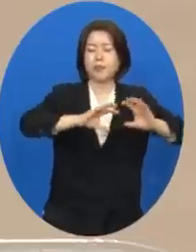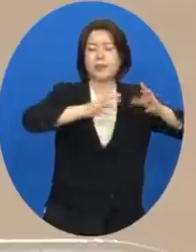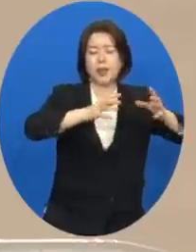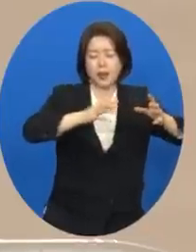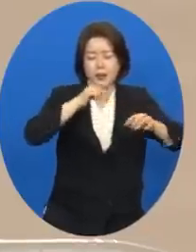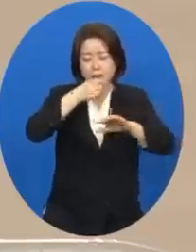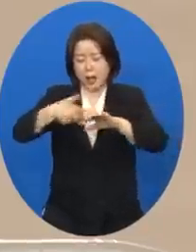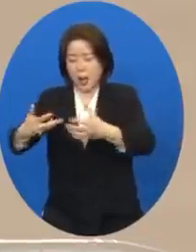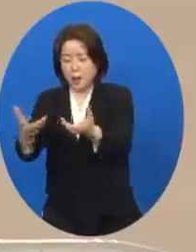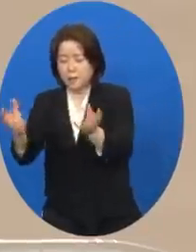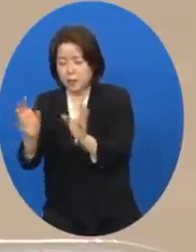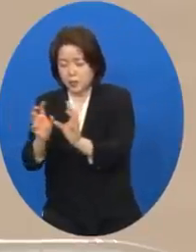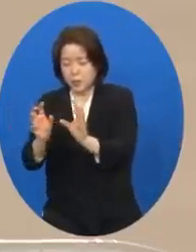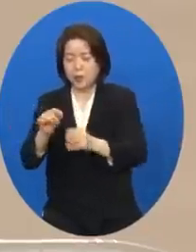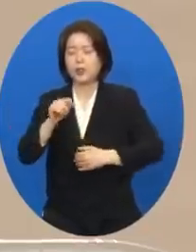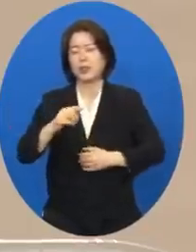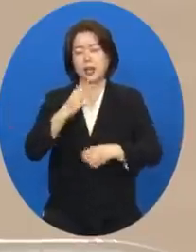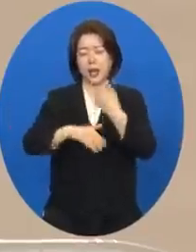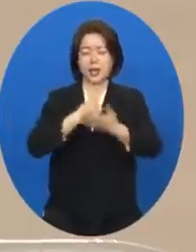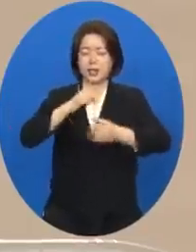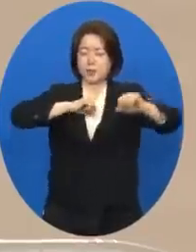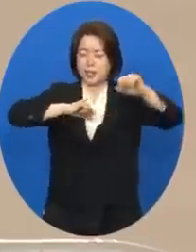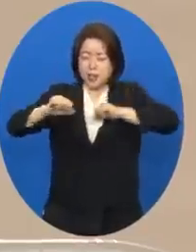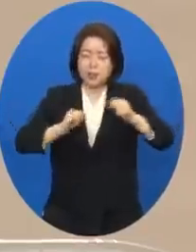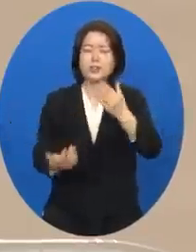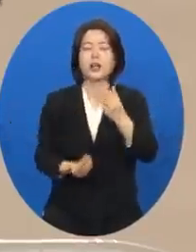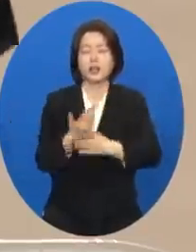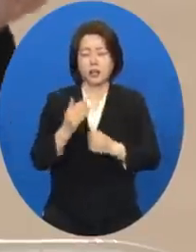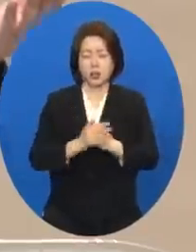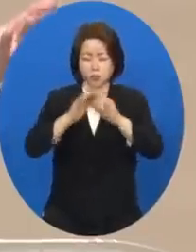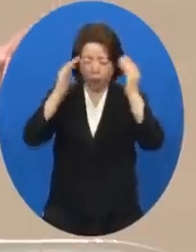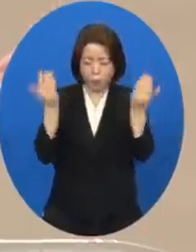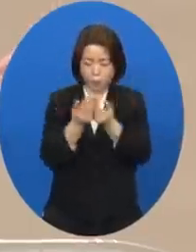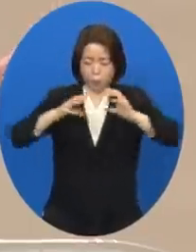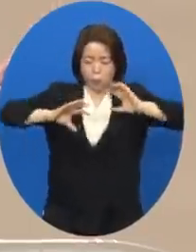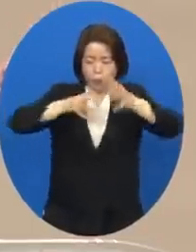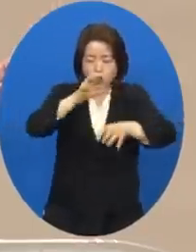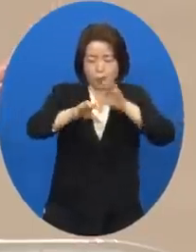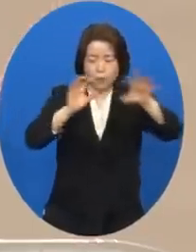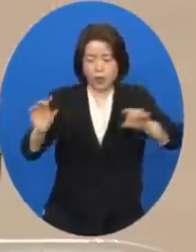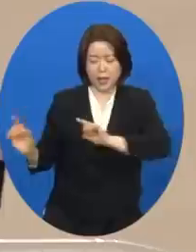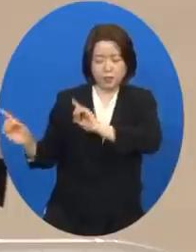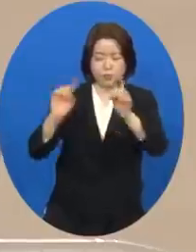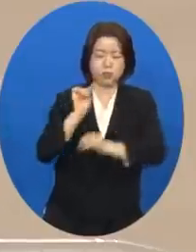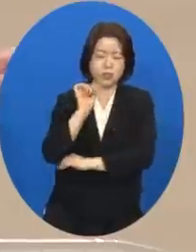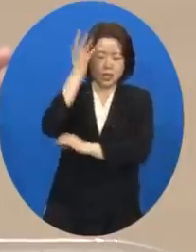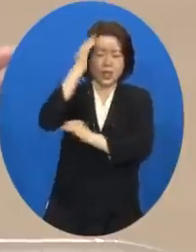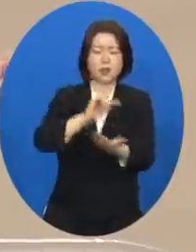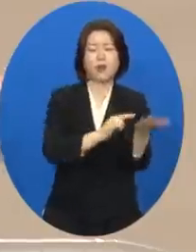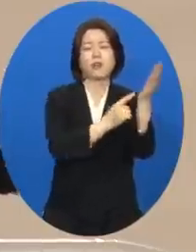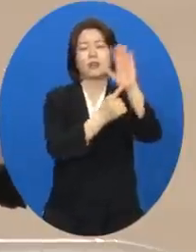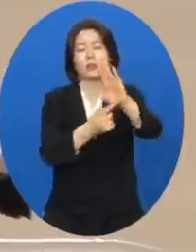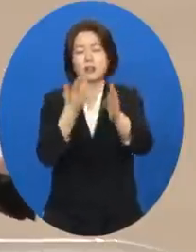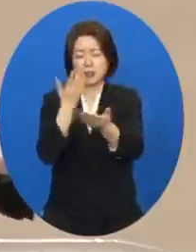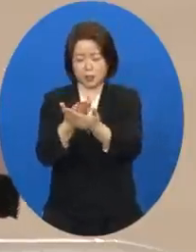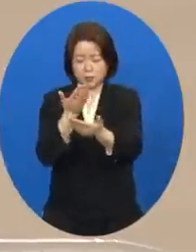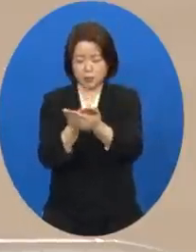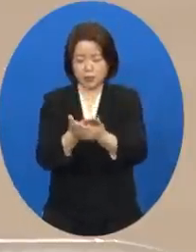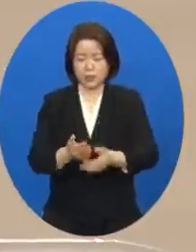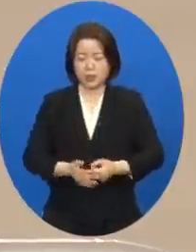민족 깨 하나님의 역사 갈 온 세계 열방에 부활의 영광이 드러나게 바 없어서